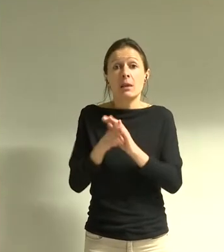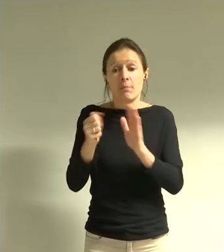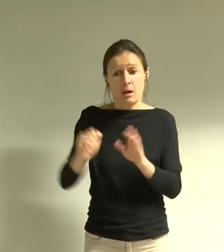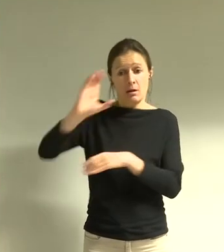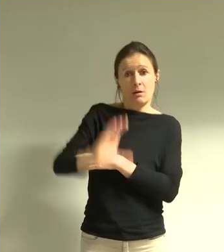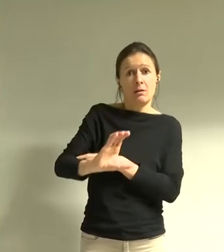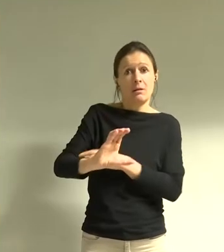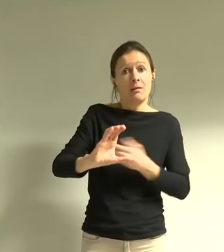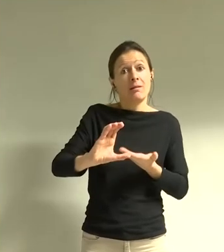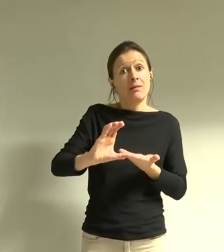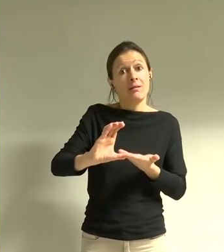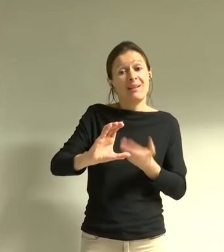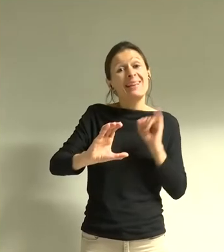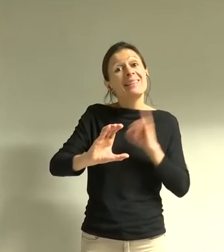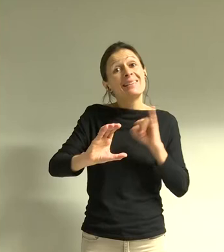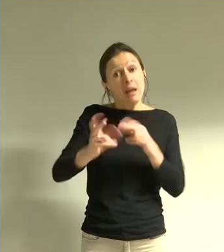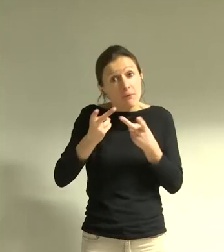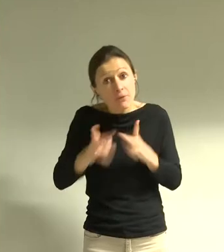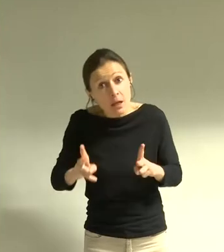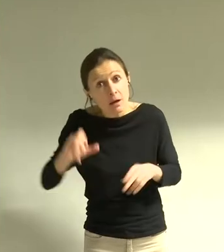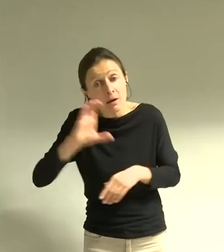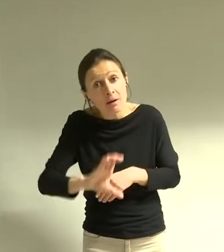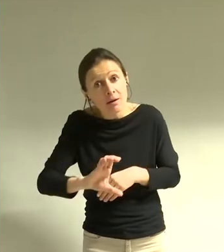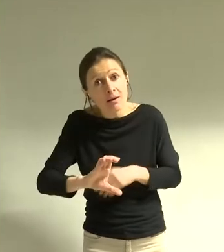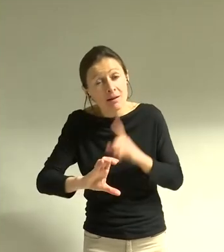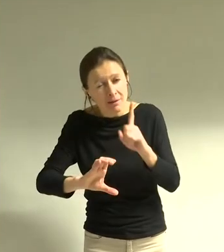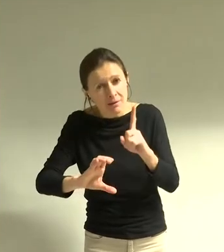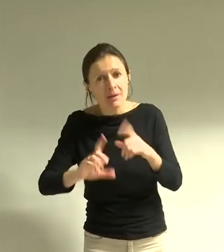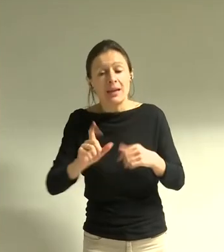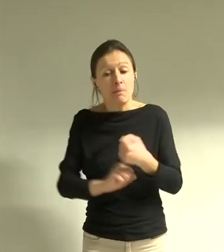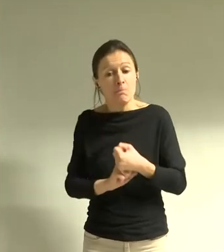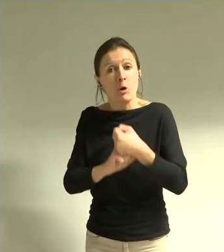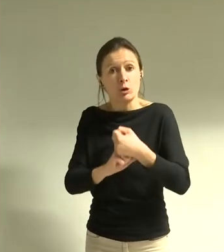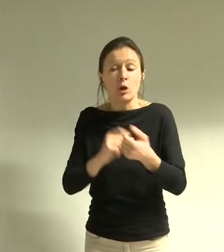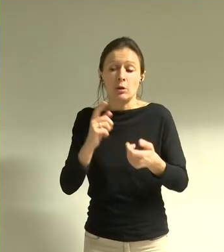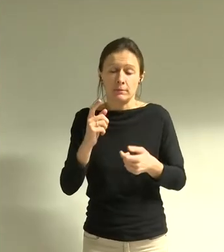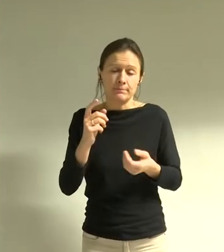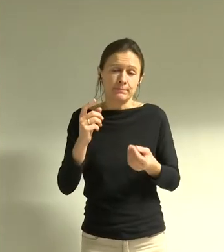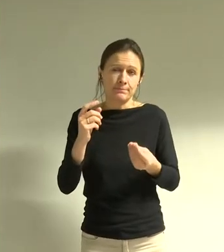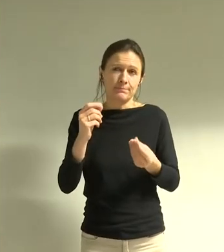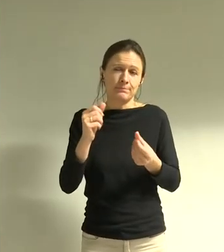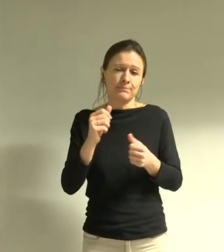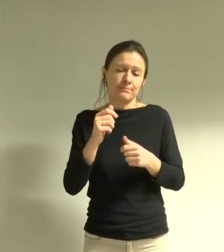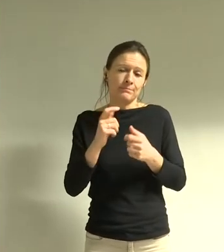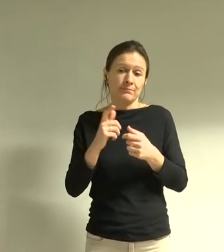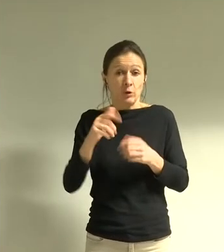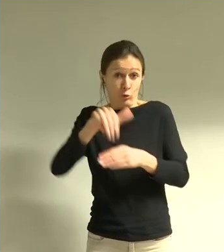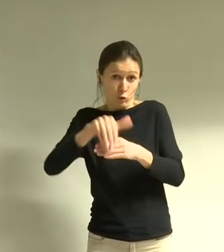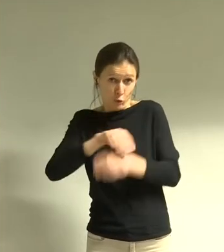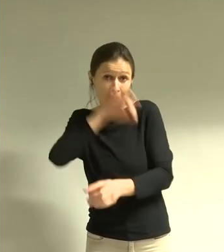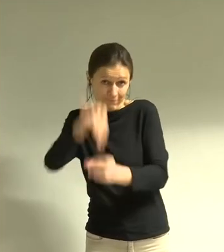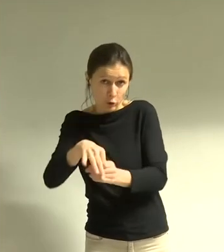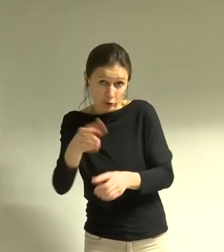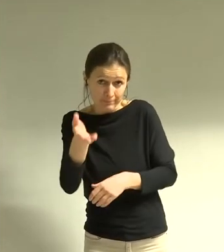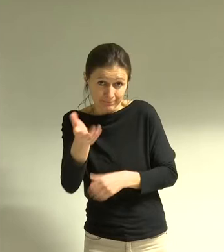il est amené par la ville et la catégorie des porteurs à savoir par la ville c'est ce que vous allez être amenés à voter ce soir sauf que vous êtes